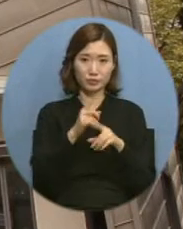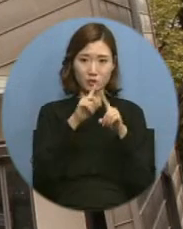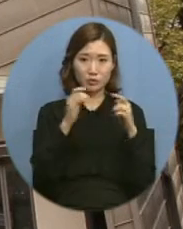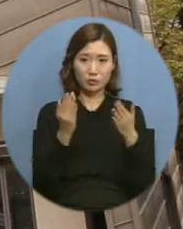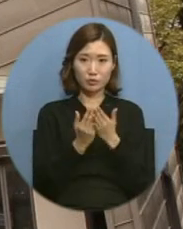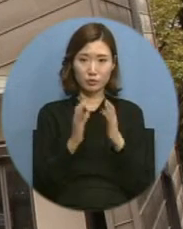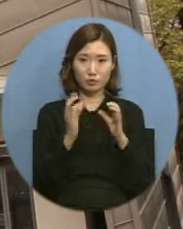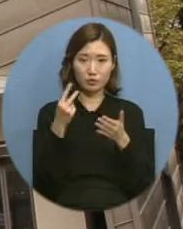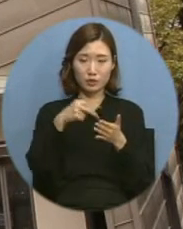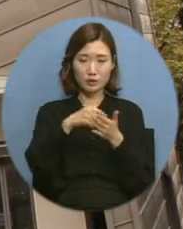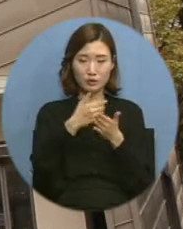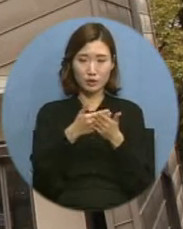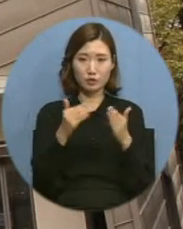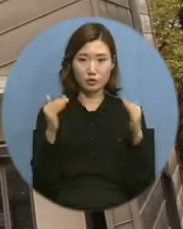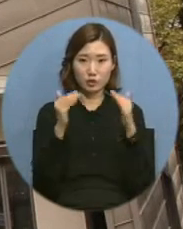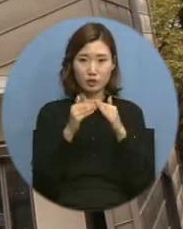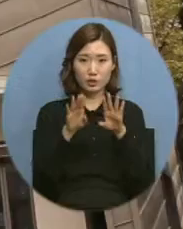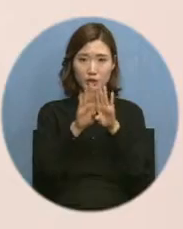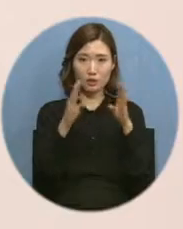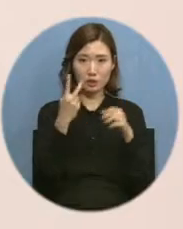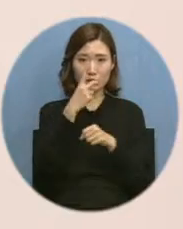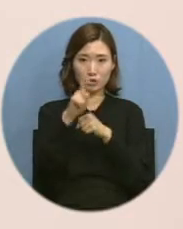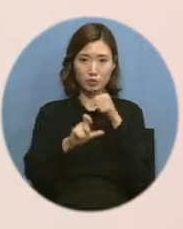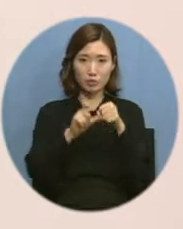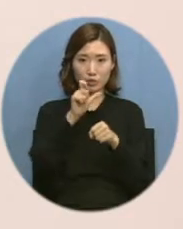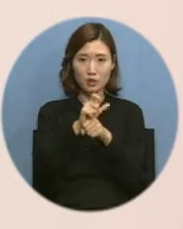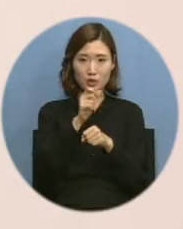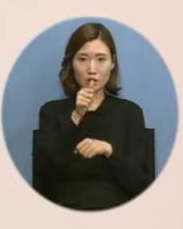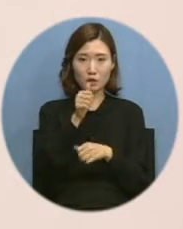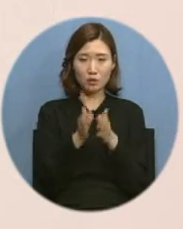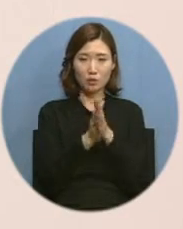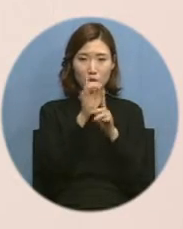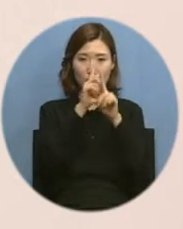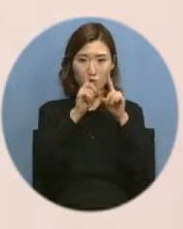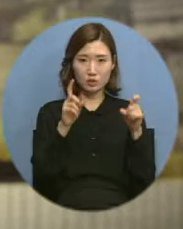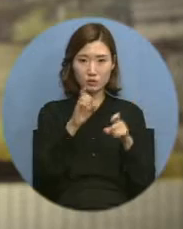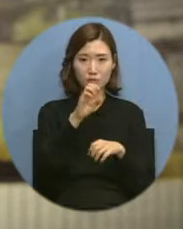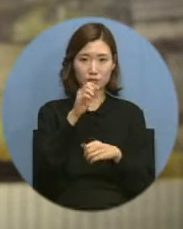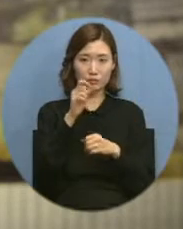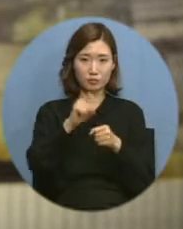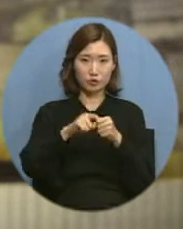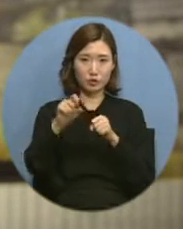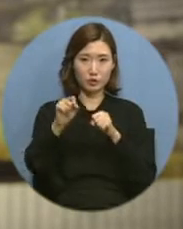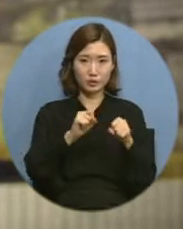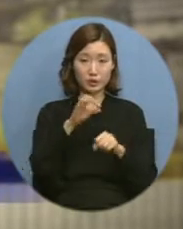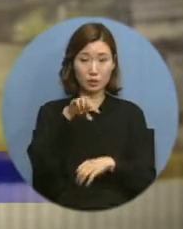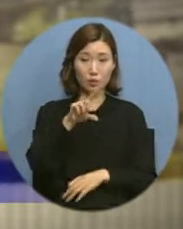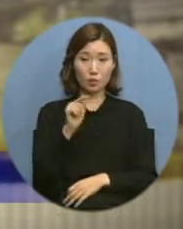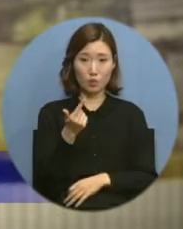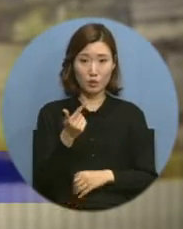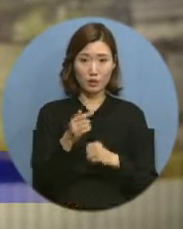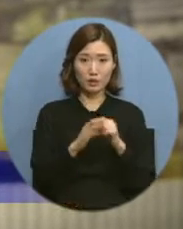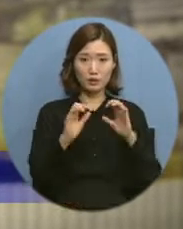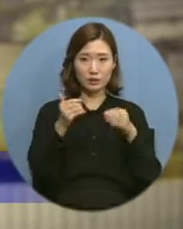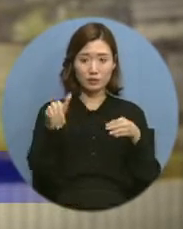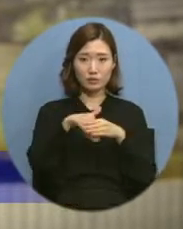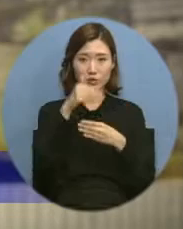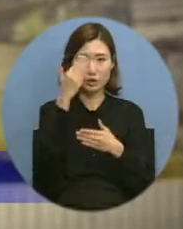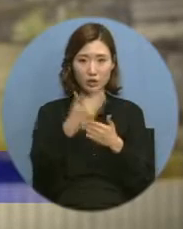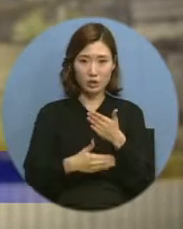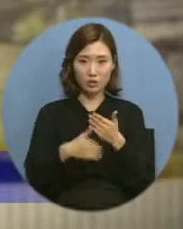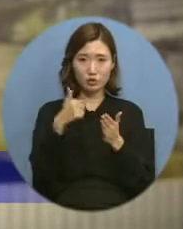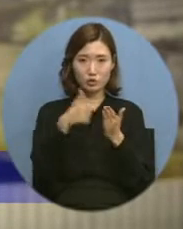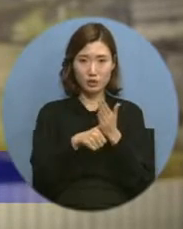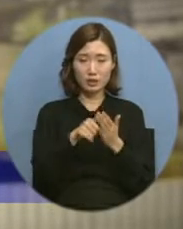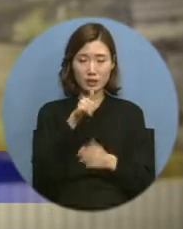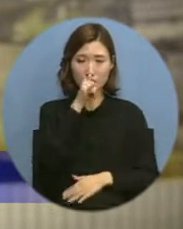성북 구립미술관에서 열리고 있는 2015 한양도성 프로젝트 원입니다. 이 세계적인 문화유산으로 나아가고 있는